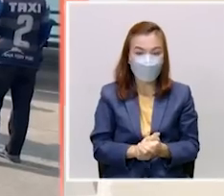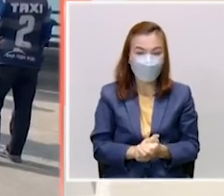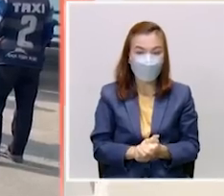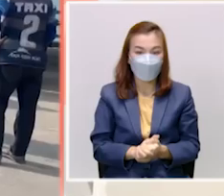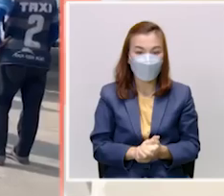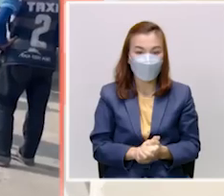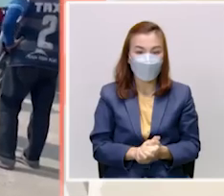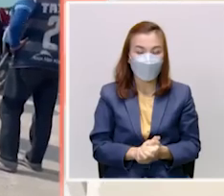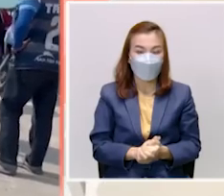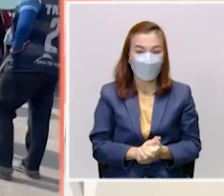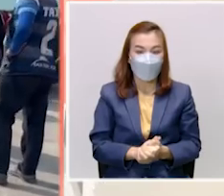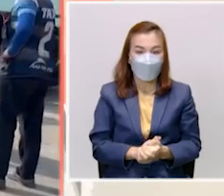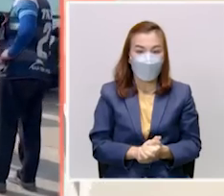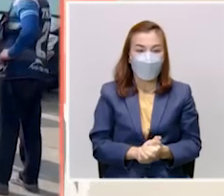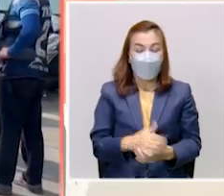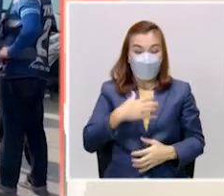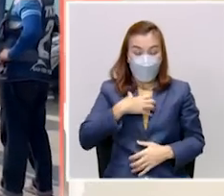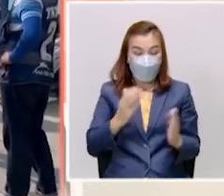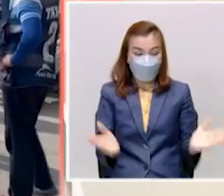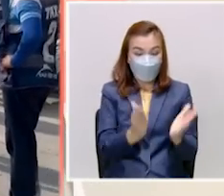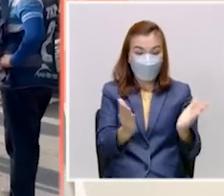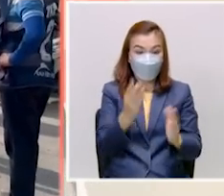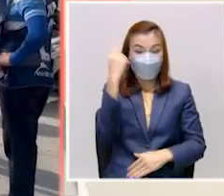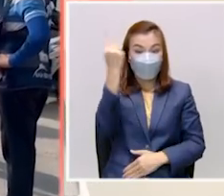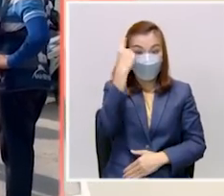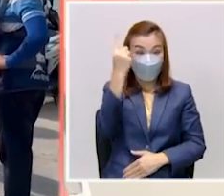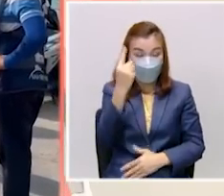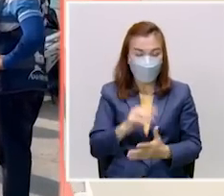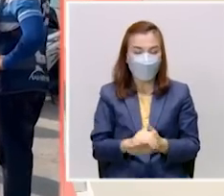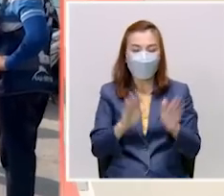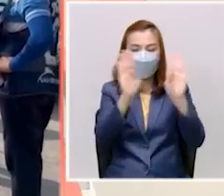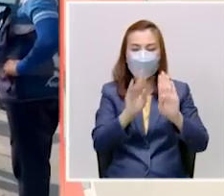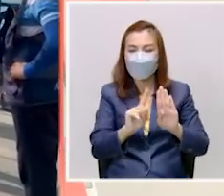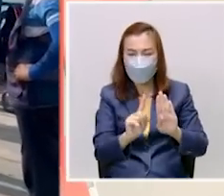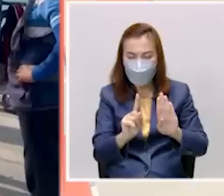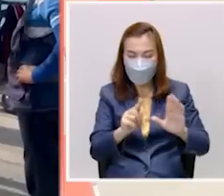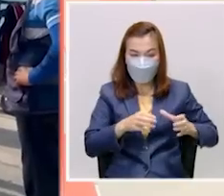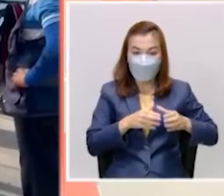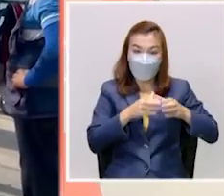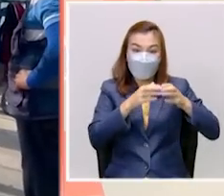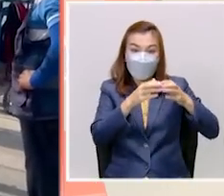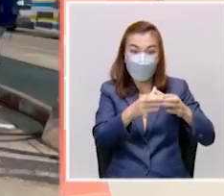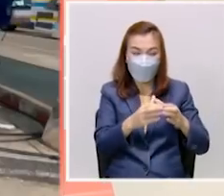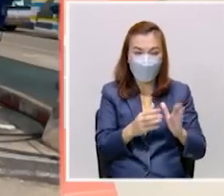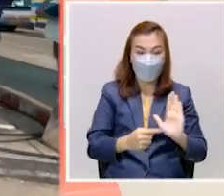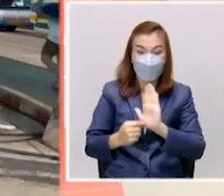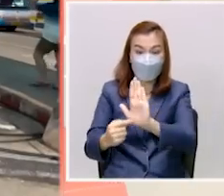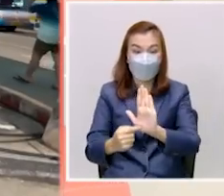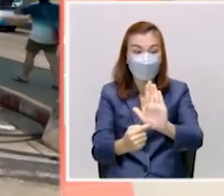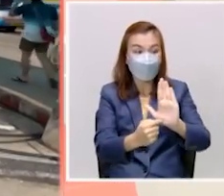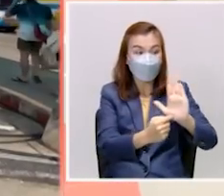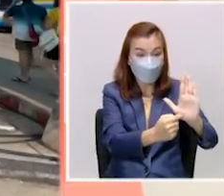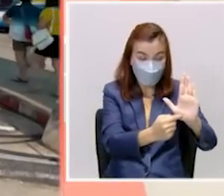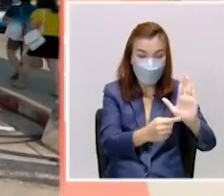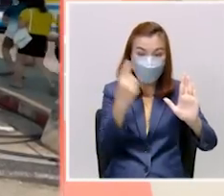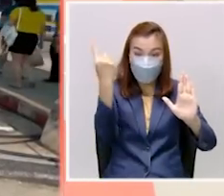ๆนี่ก็อยากจะให้ส่งเสริมการท่องเที่ยวแบบเชิงลึกอยู่แล้วนะครับเพราะฉะนั้นเนี่ยแต่ว่าขึ้นอ